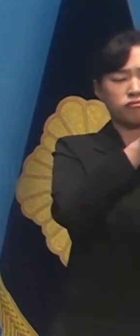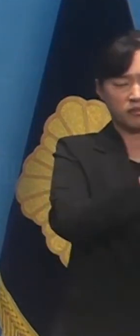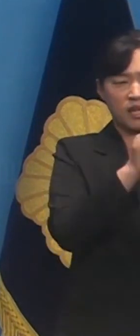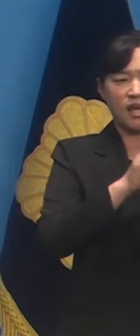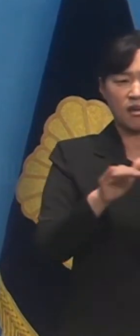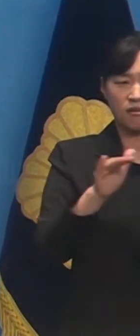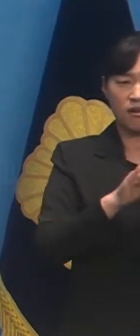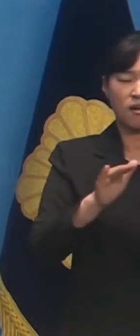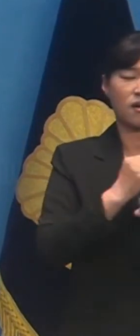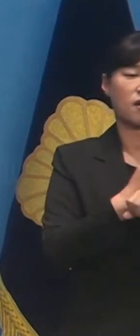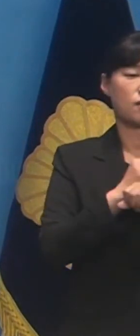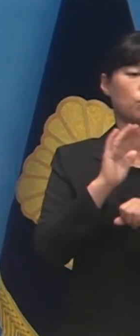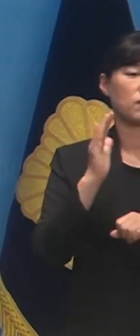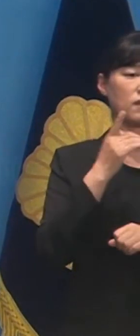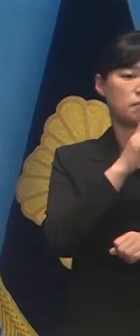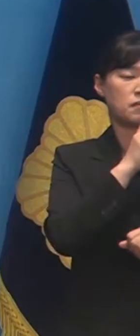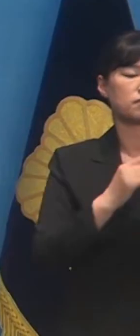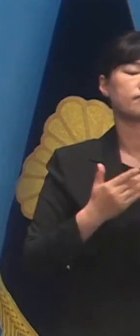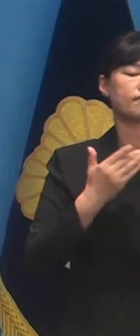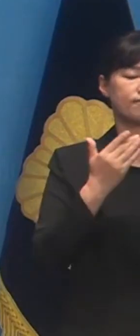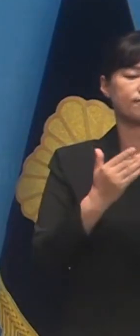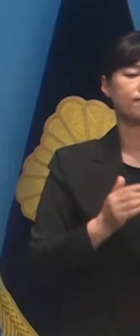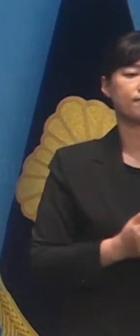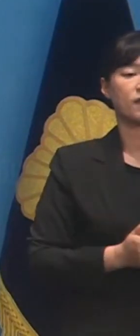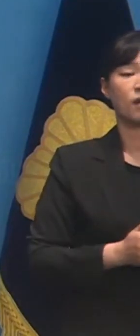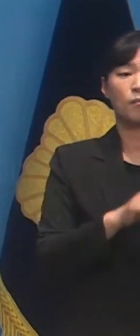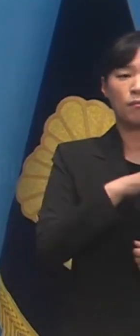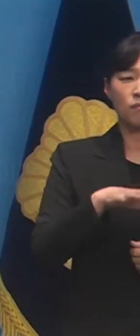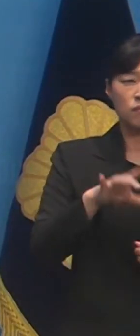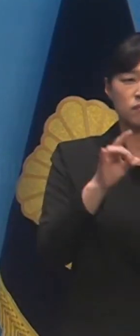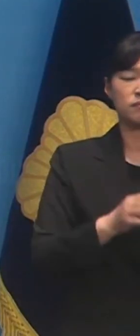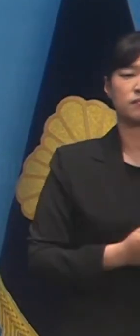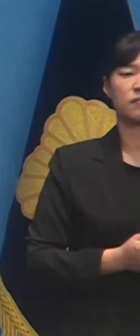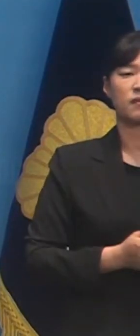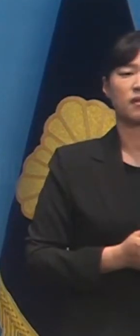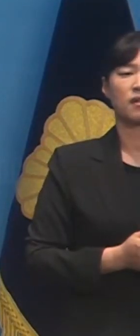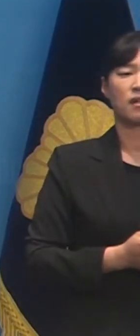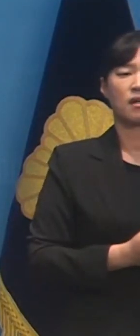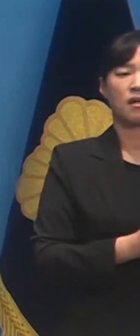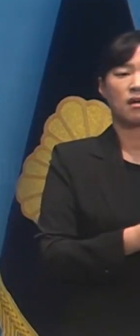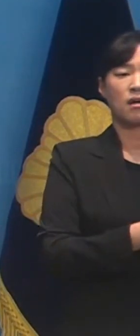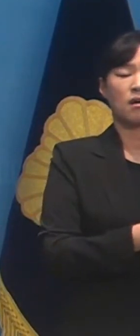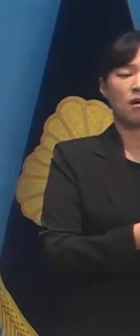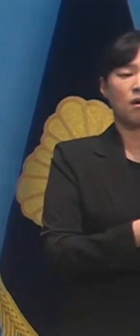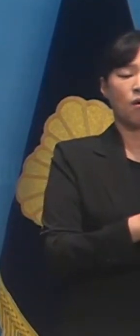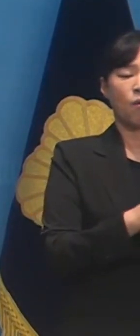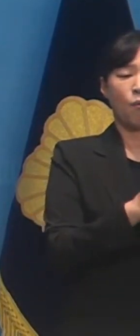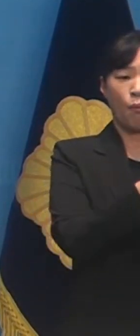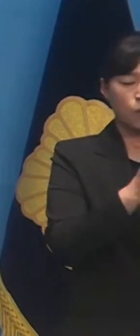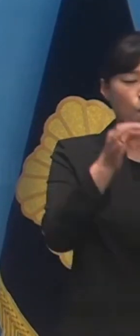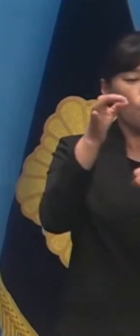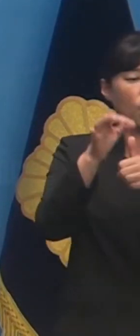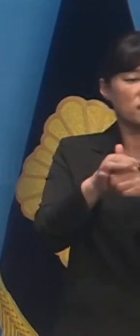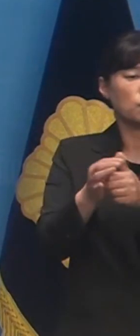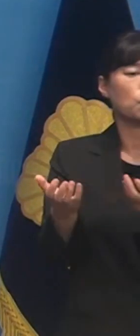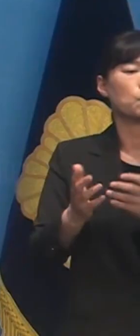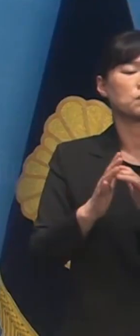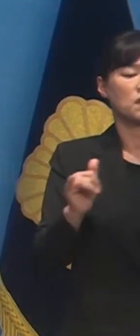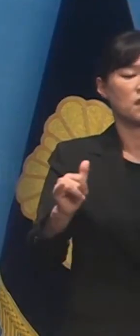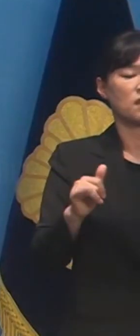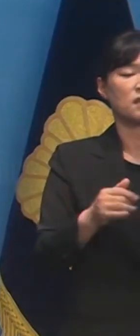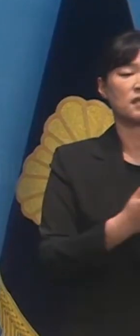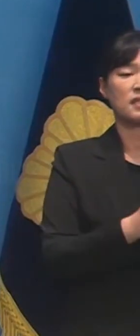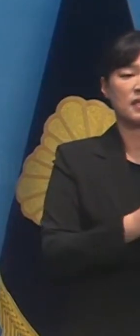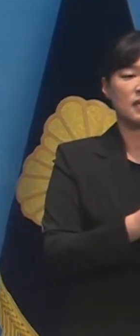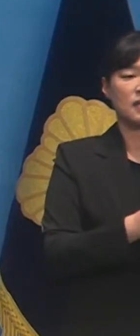문제를 해결해야 된다고 말씀드립니다. 우선 원청과 하청 노동자들 간의 처우